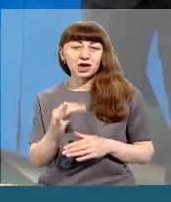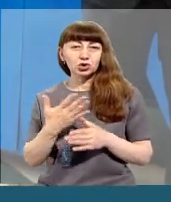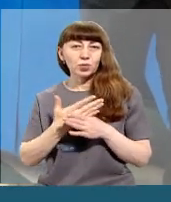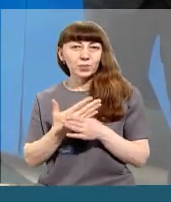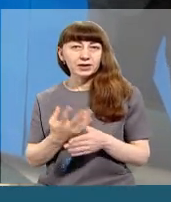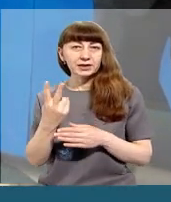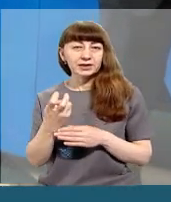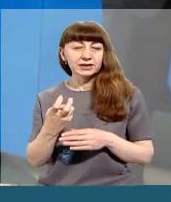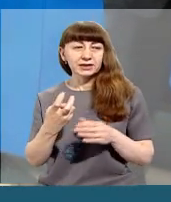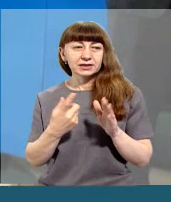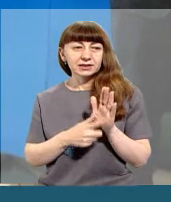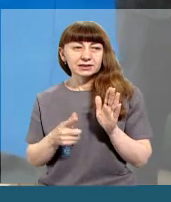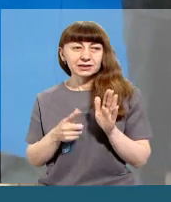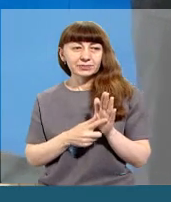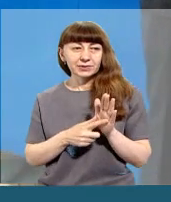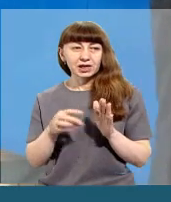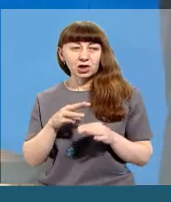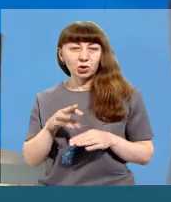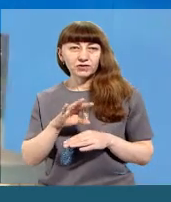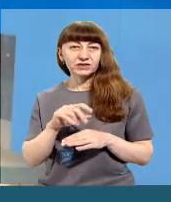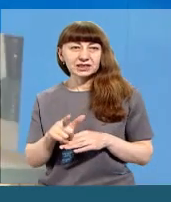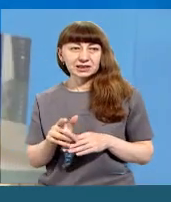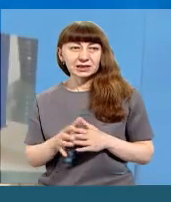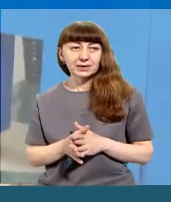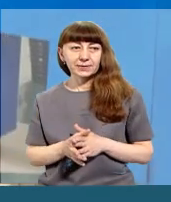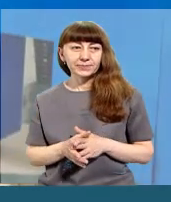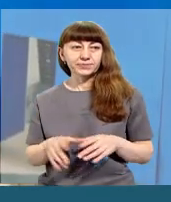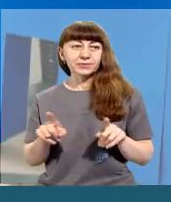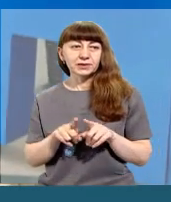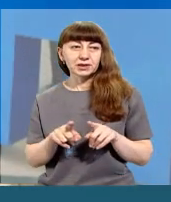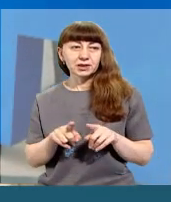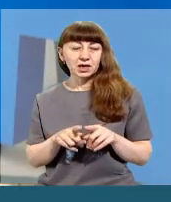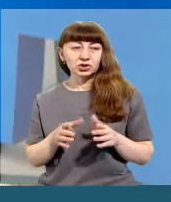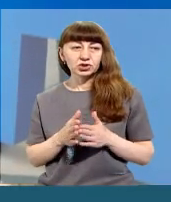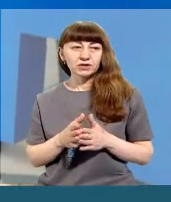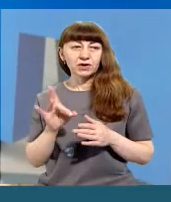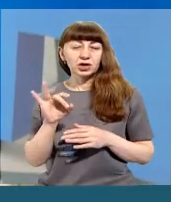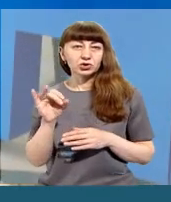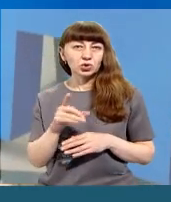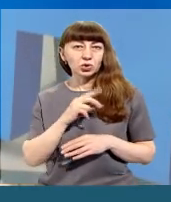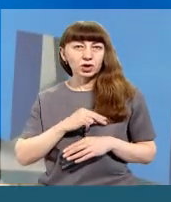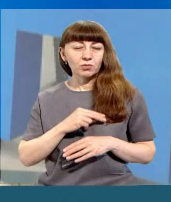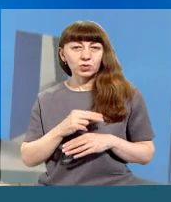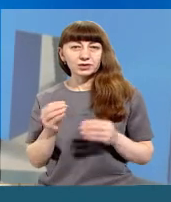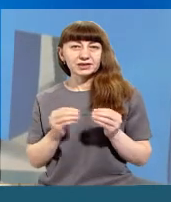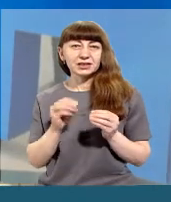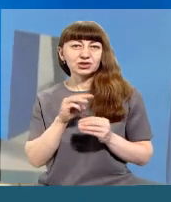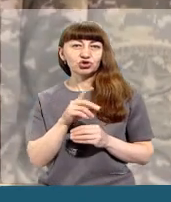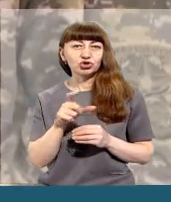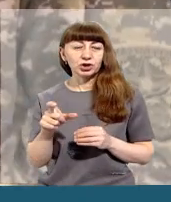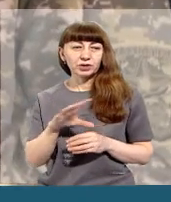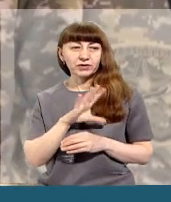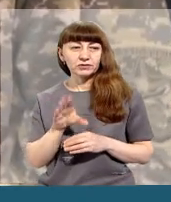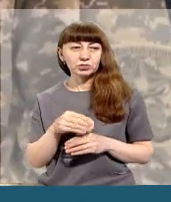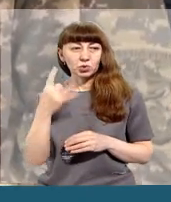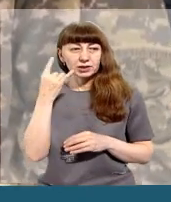около 277 миллионов тенге. Также сейчас наши волонтеры задействованы по всему Казахстану, это около 10 тысяч человек от Ассамблеи Жастары. В